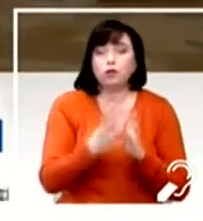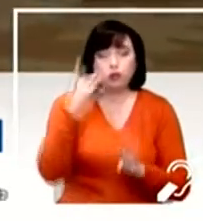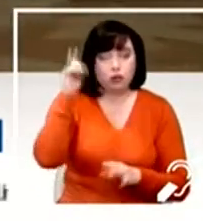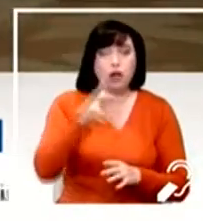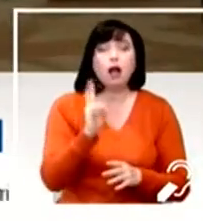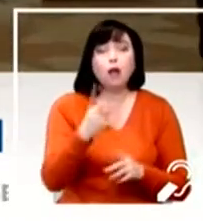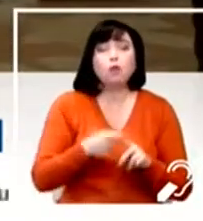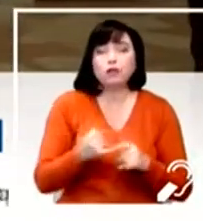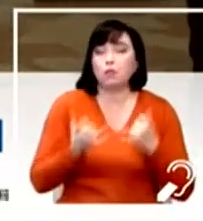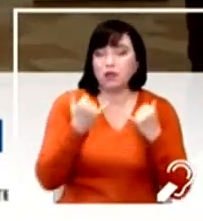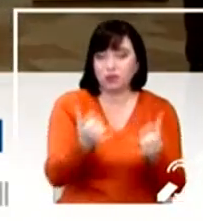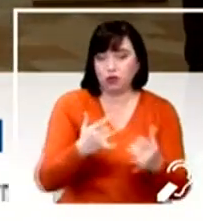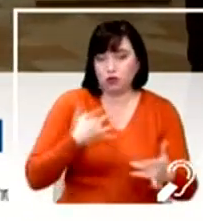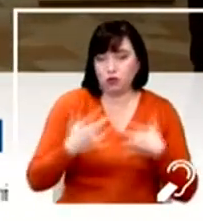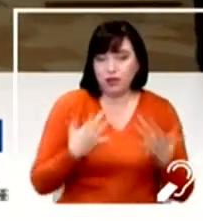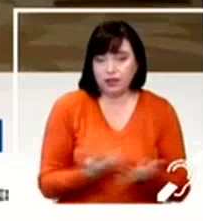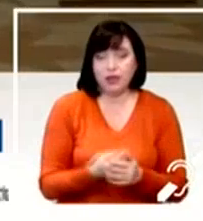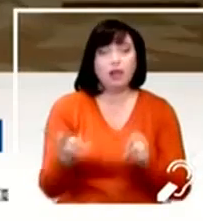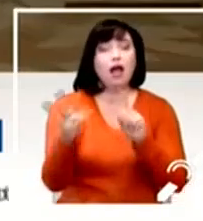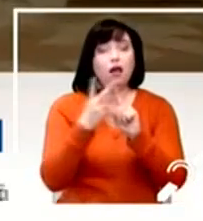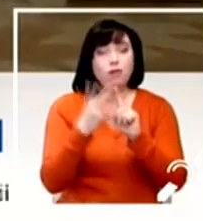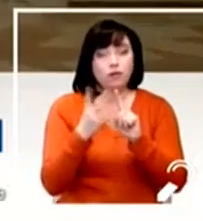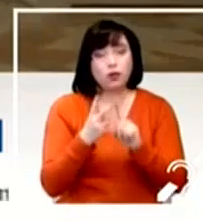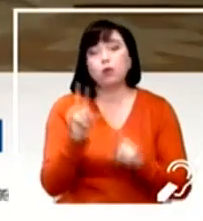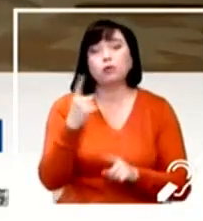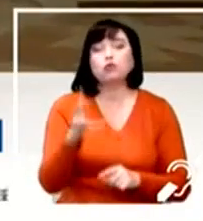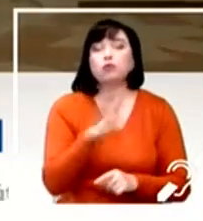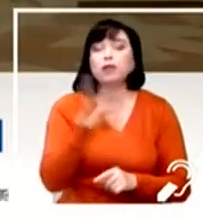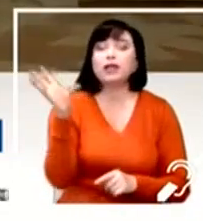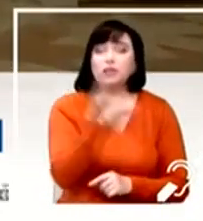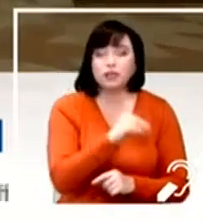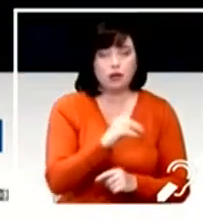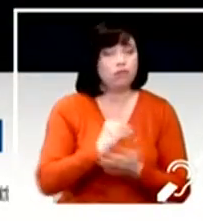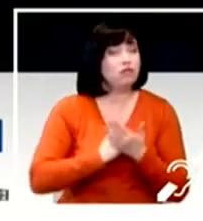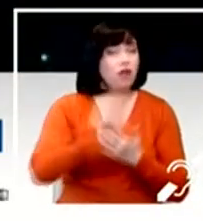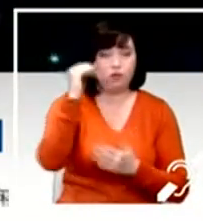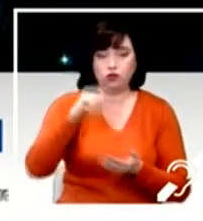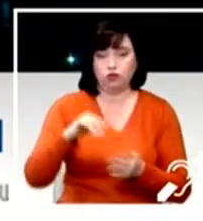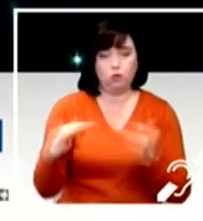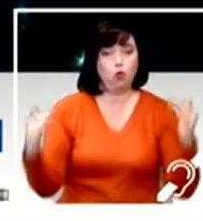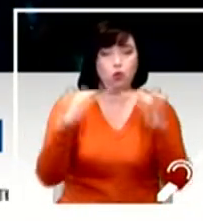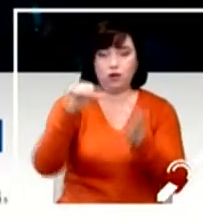dedicat acest concert. În al doilea rând, pentru că au fost toți la înălțime.